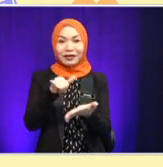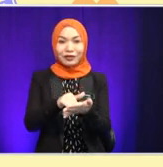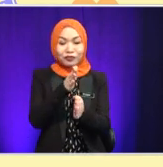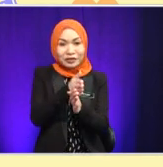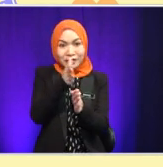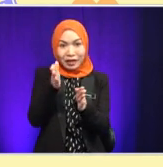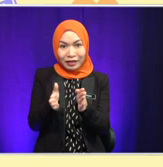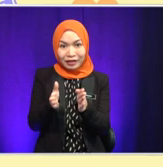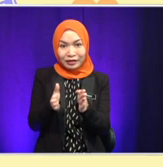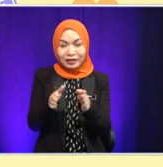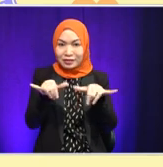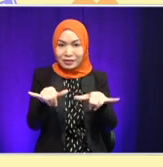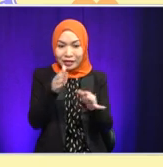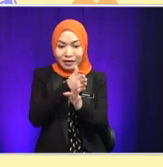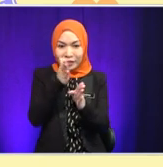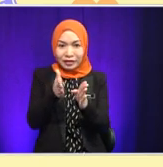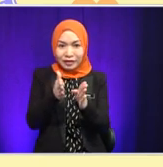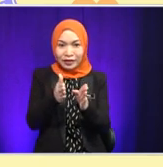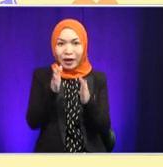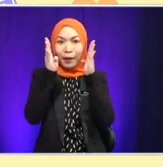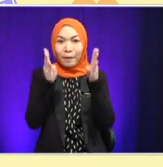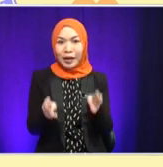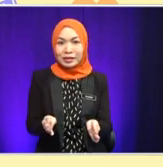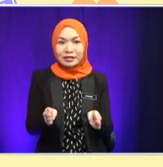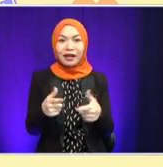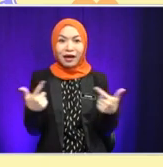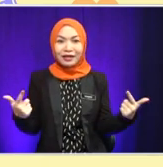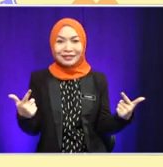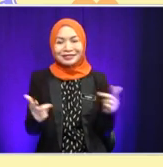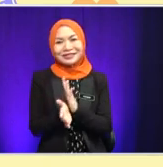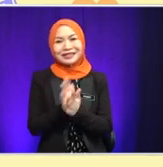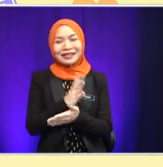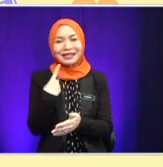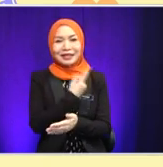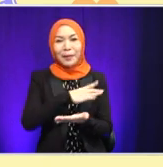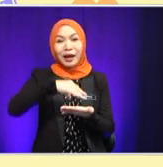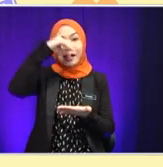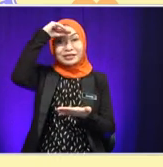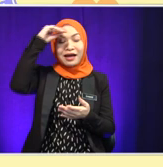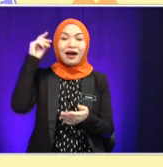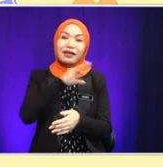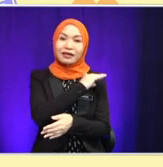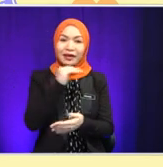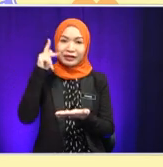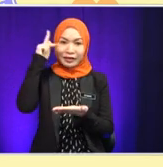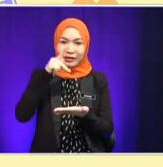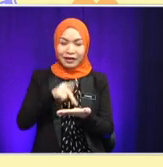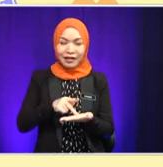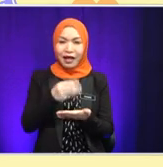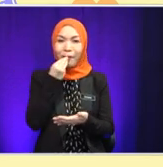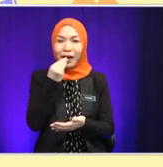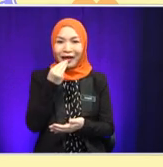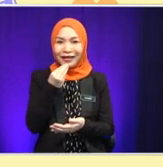juga tentang makanan mereka kayak budaya yang mereka kita dapat mengenali dan juga mempelajarinya oke